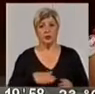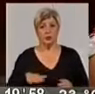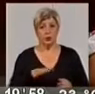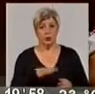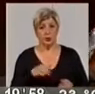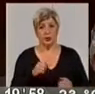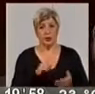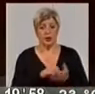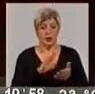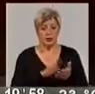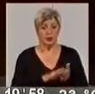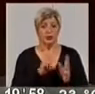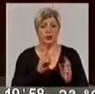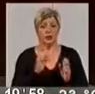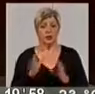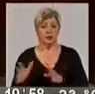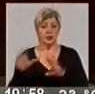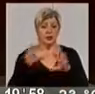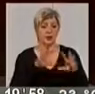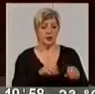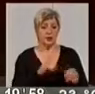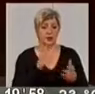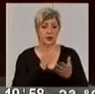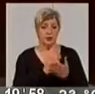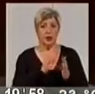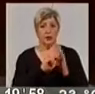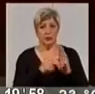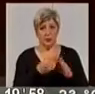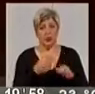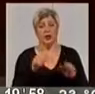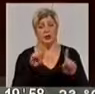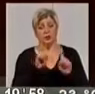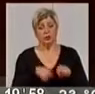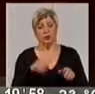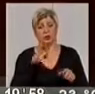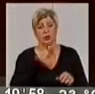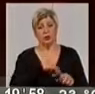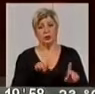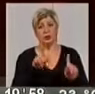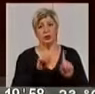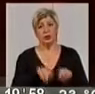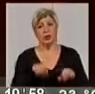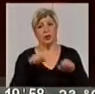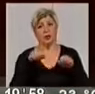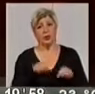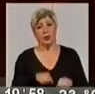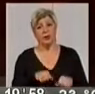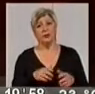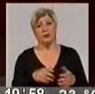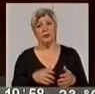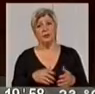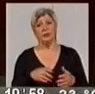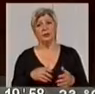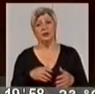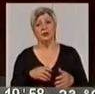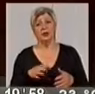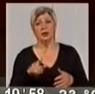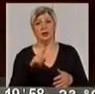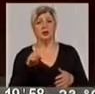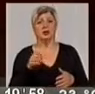переселенці, мають відповідні довідки, вони абсолютно користуються тим же правом, як і всі інші, як пільгова категорія дітей. Тобто, знову ж таки, за обласний